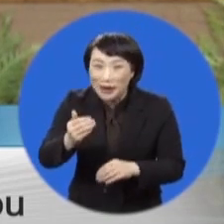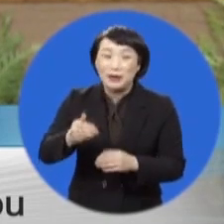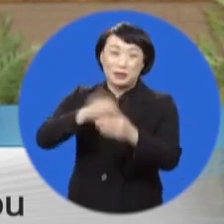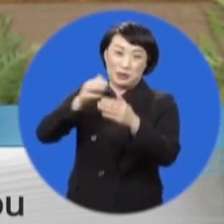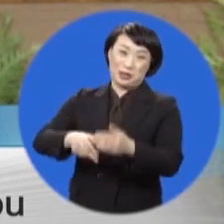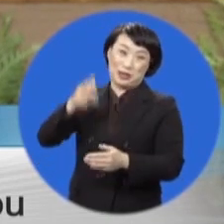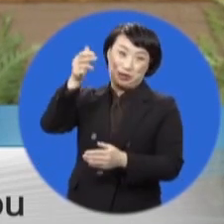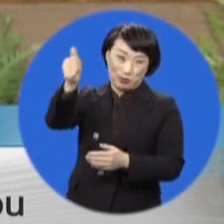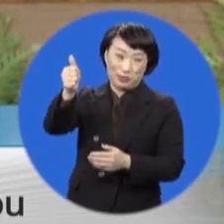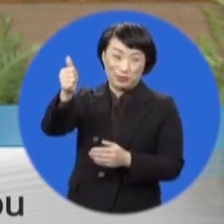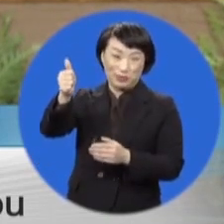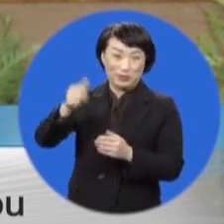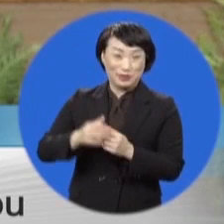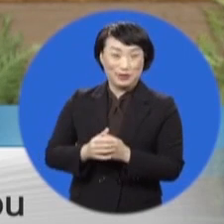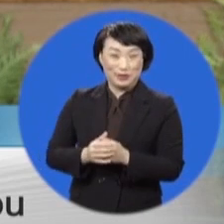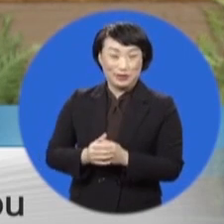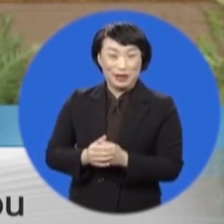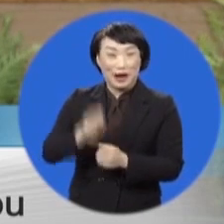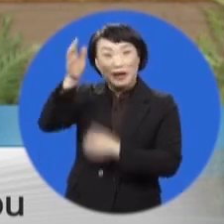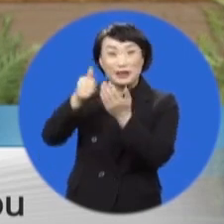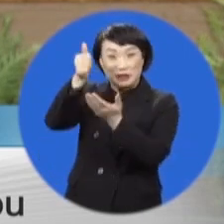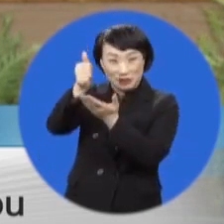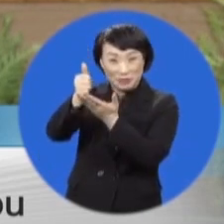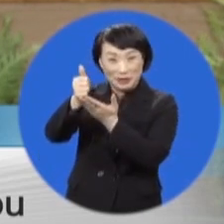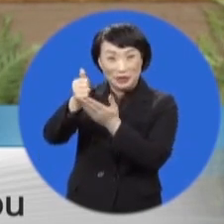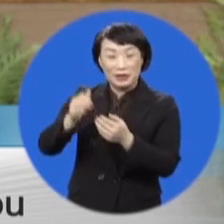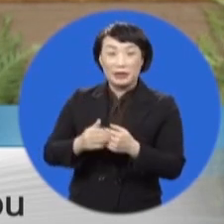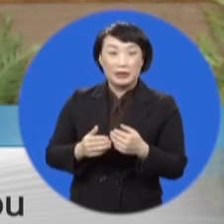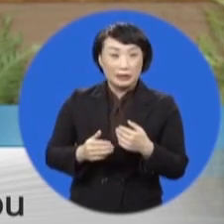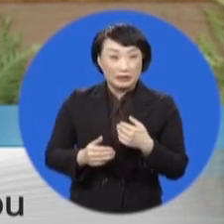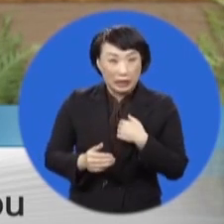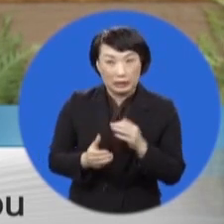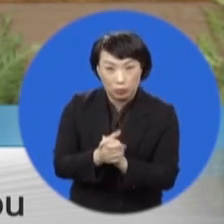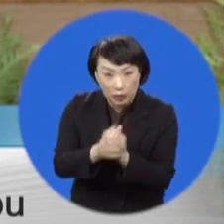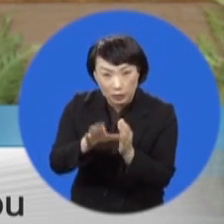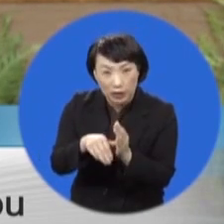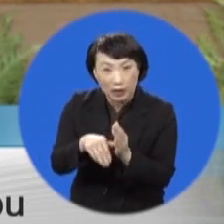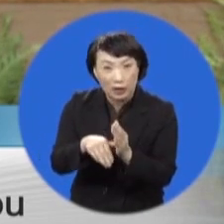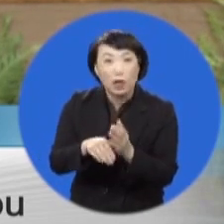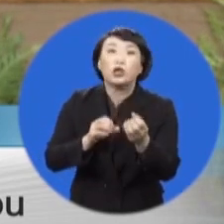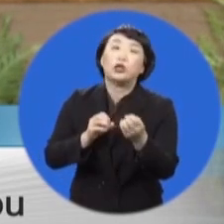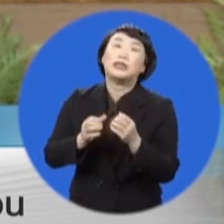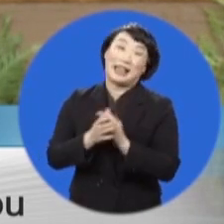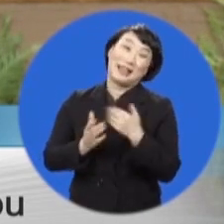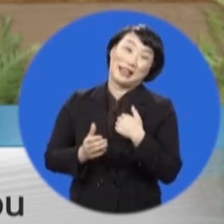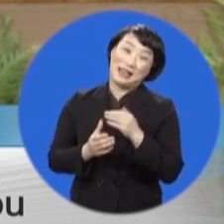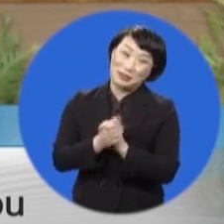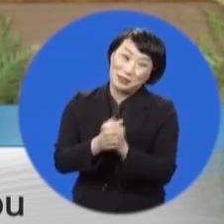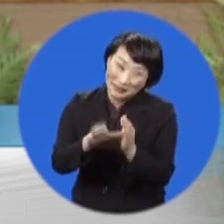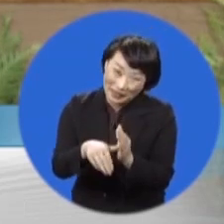절대 정 턴 놈 자 하나님께서 백악 구하면 기도하면